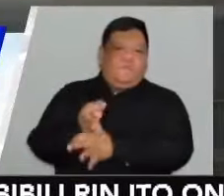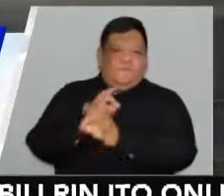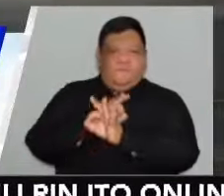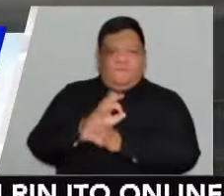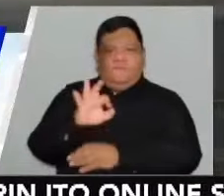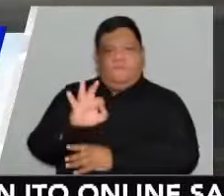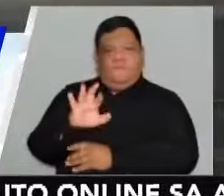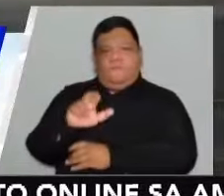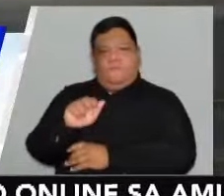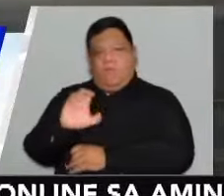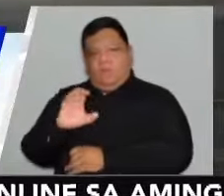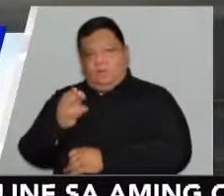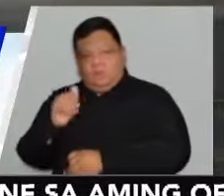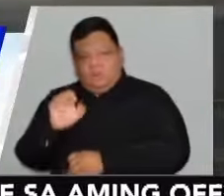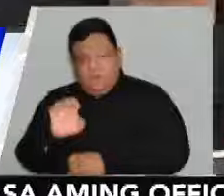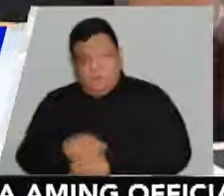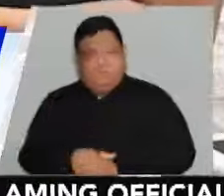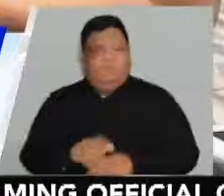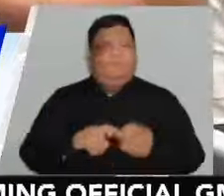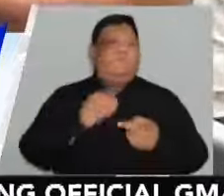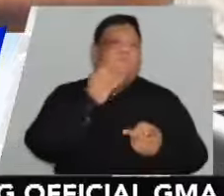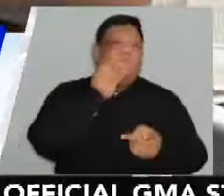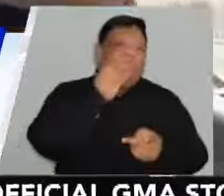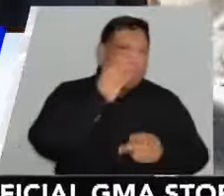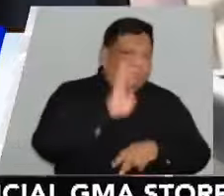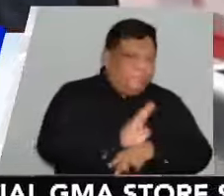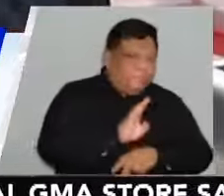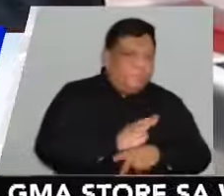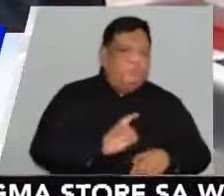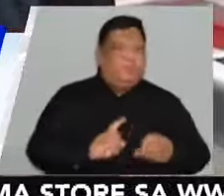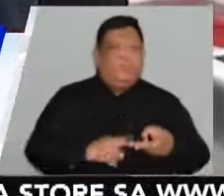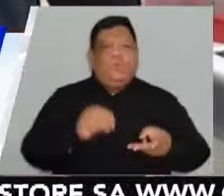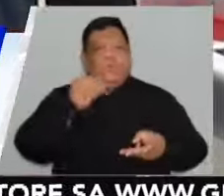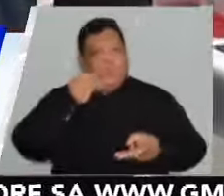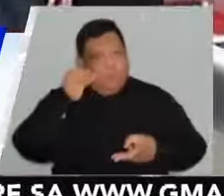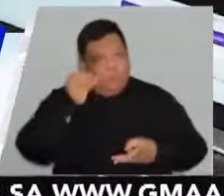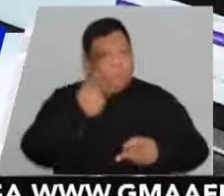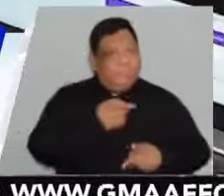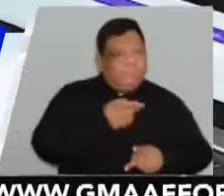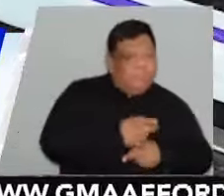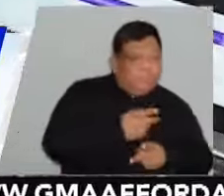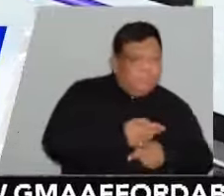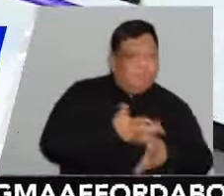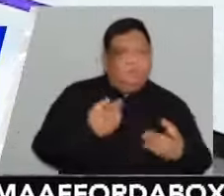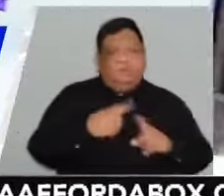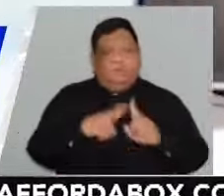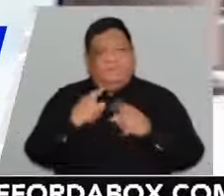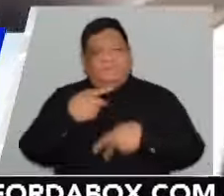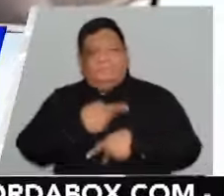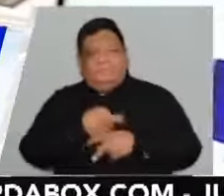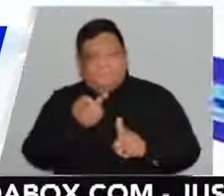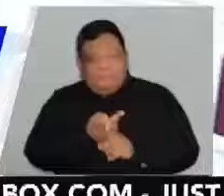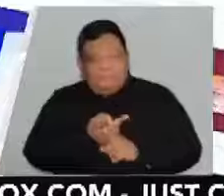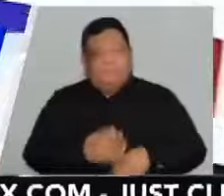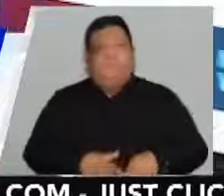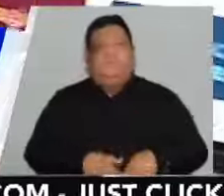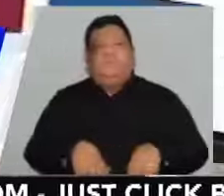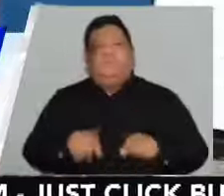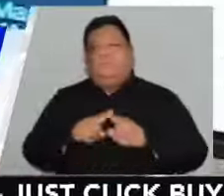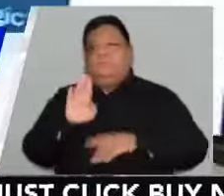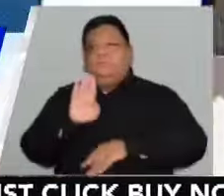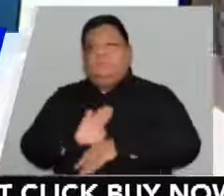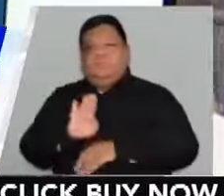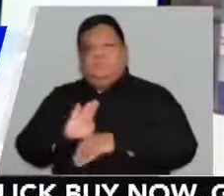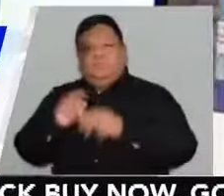care products at iba pa. May mga alok ding solusyon sa ilang problema sa negosyo gaya ng paggawa ng business website o mobile